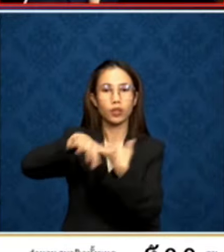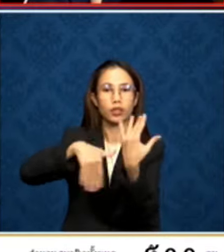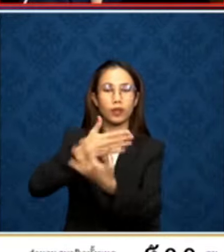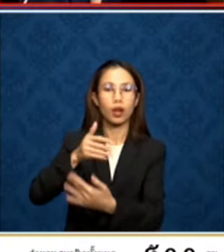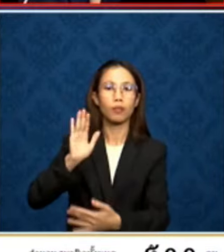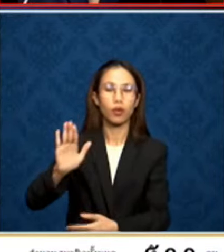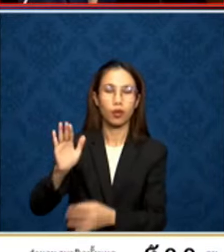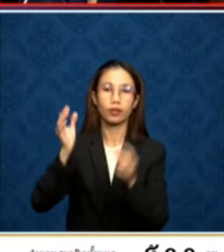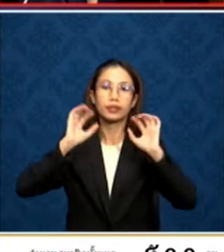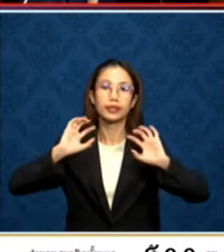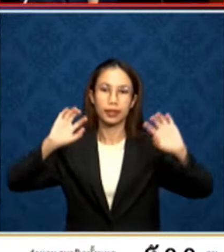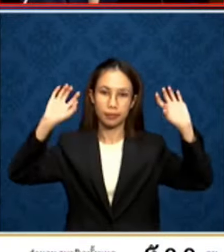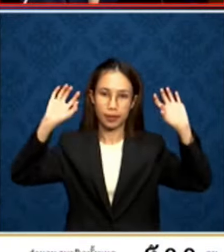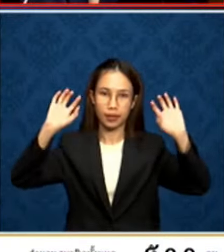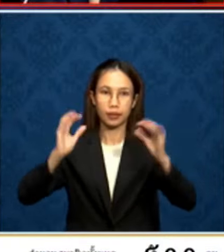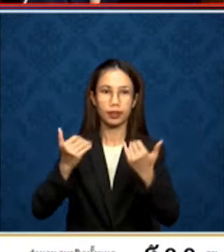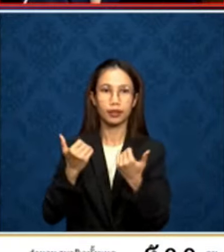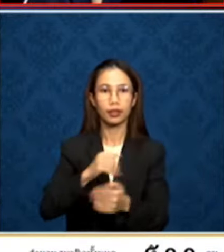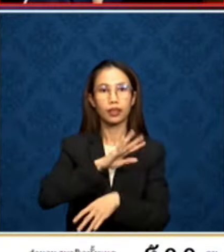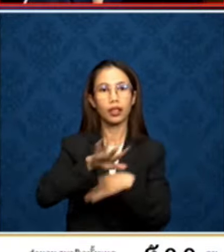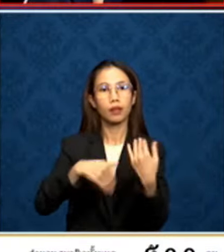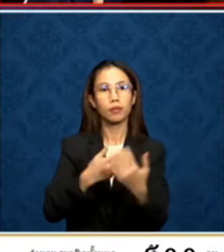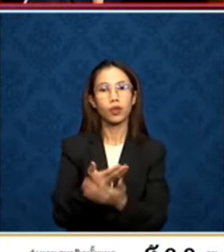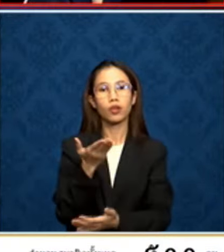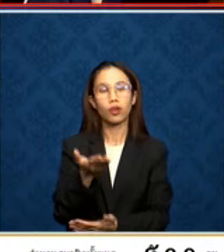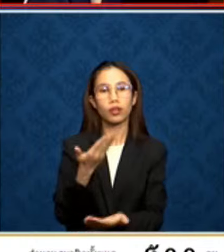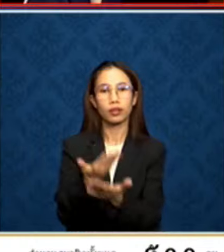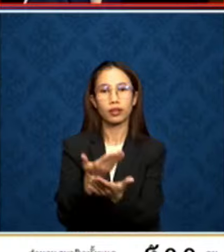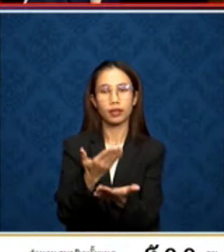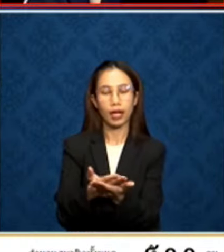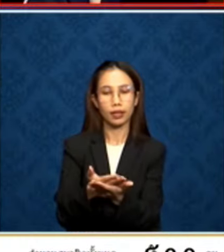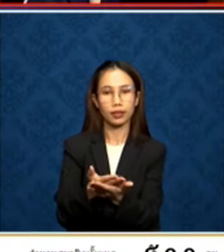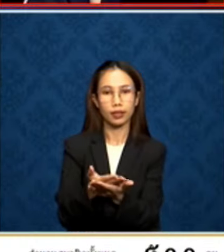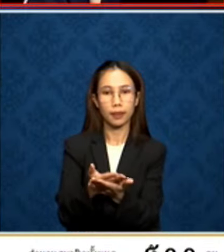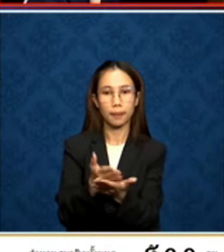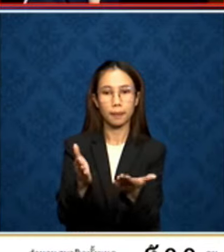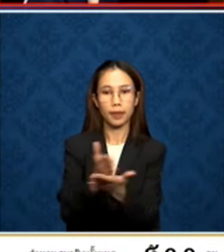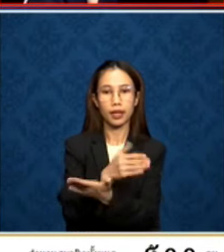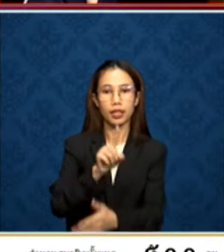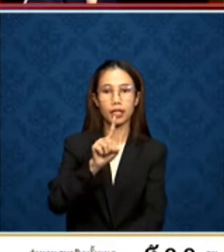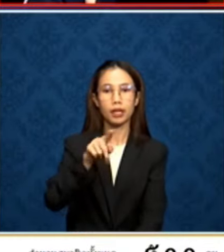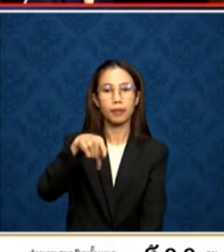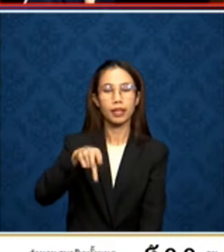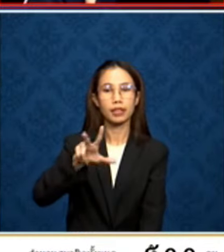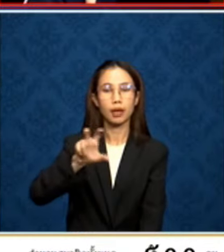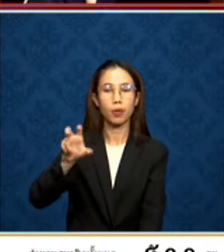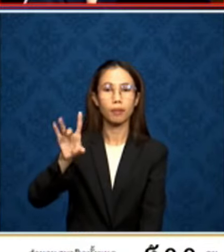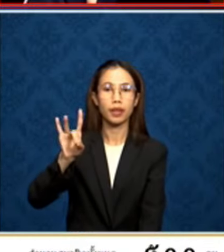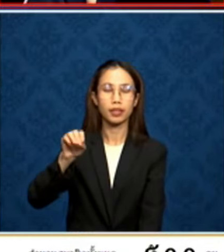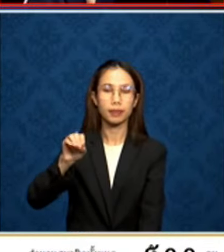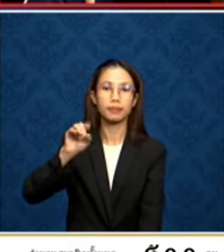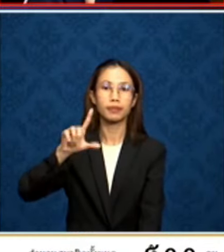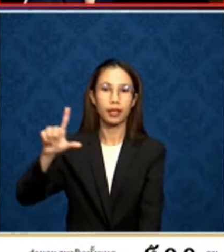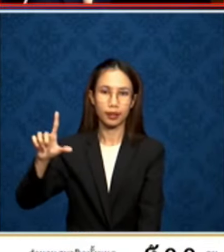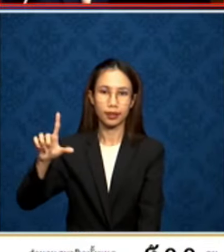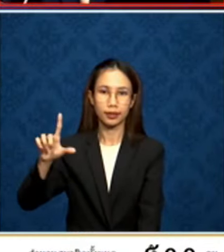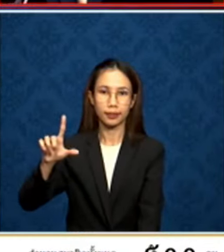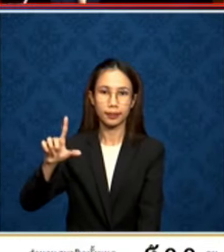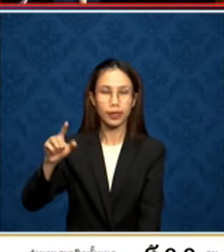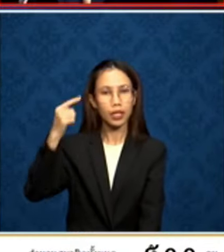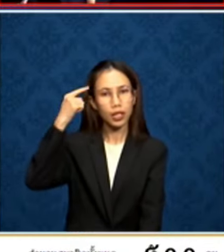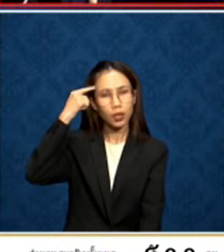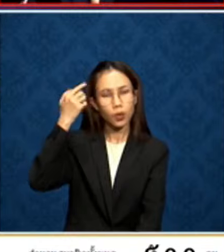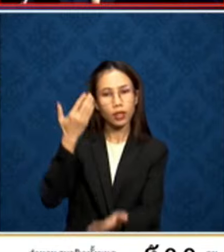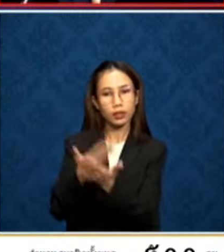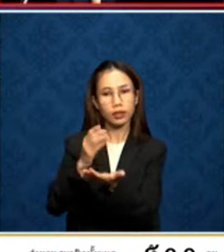ด้วยค่ะทั้งหมดนี้นะคะขอรับงบประมาณจัดสรรจำนวน 1,3180ล้านบาทเสพถือว่าใช้งบ